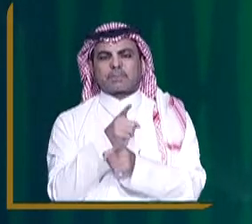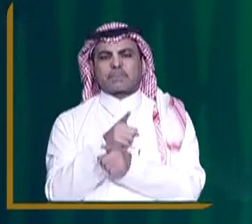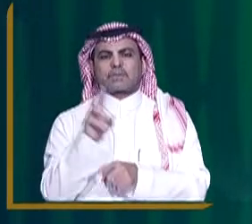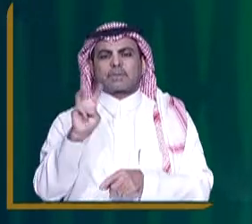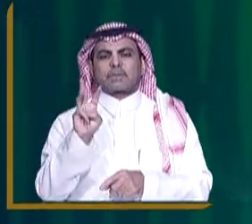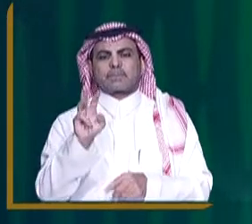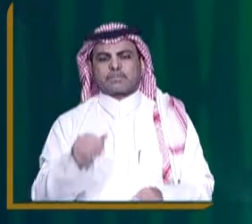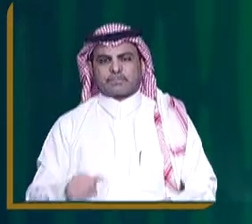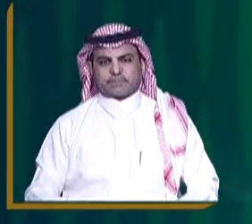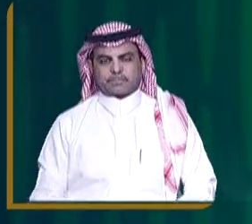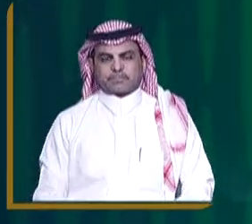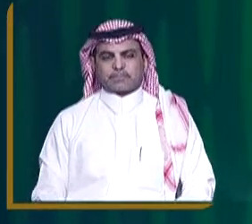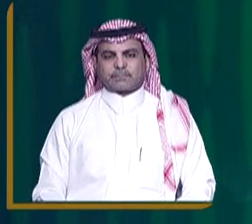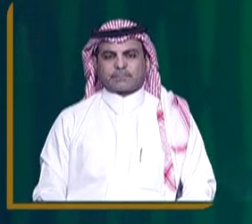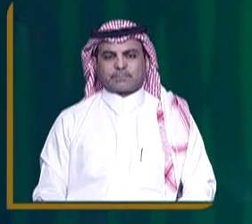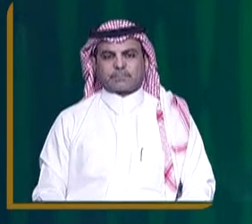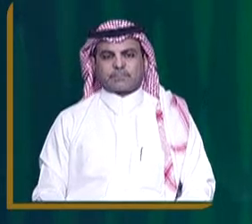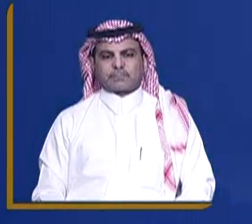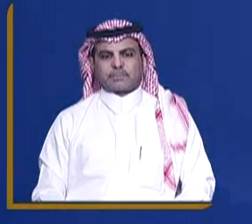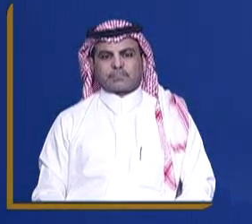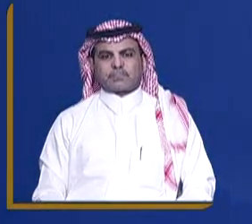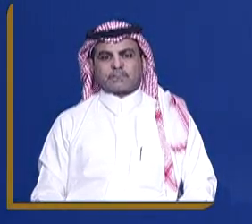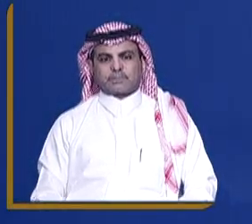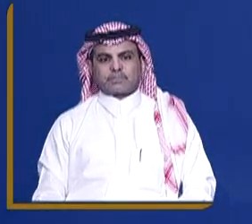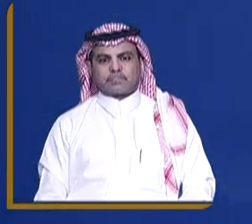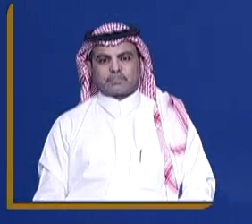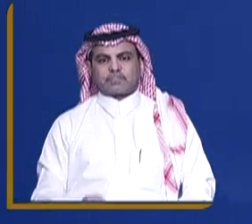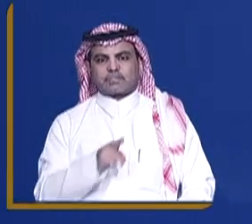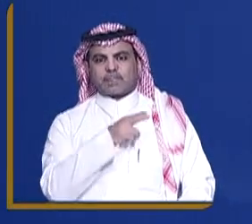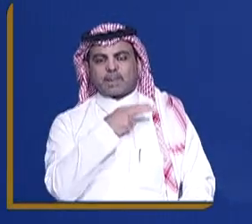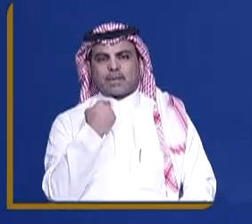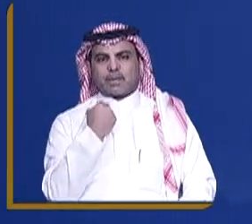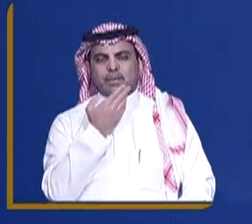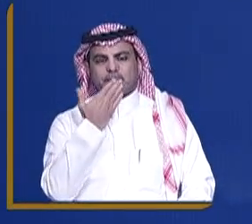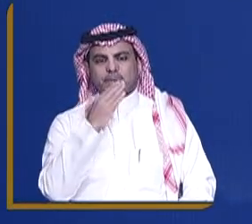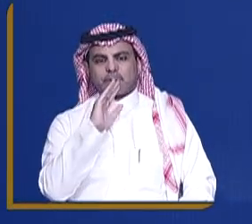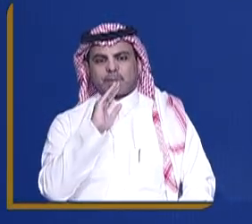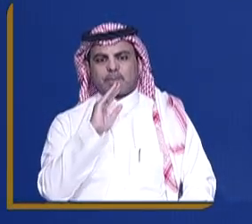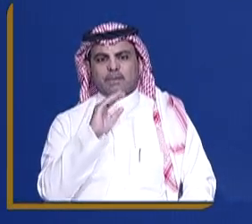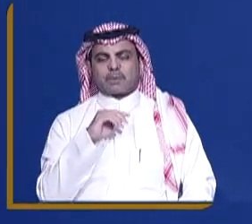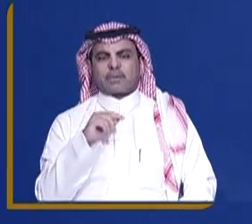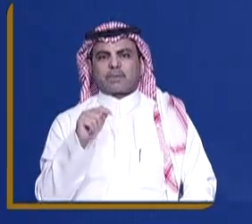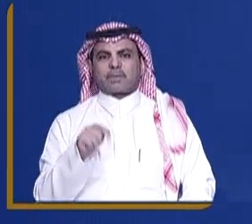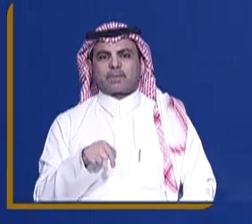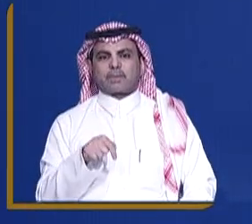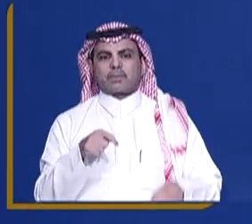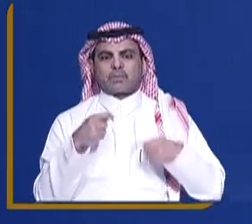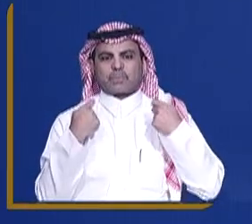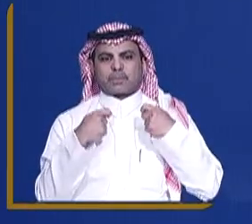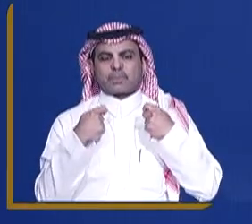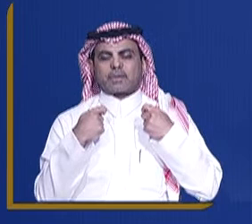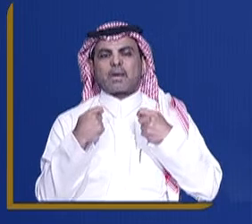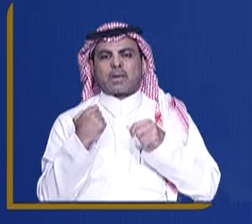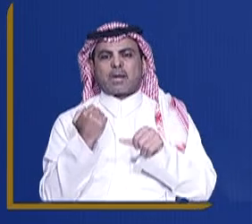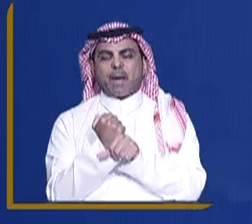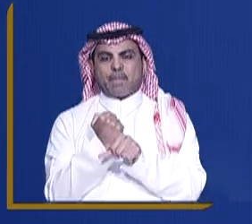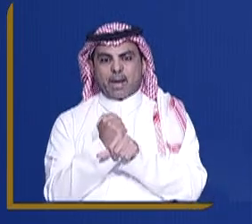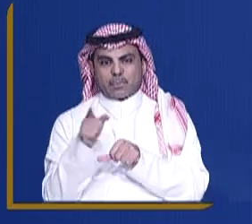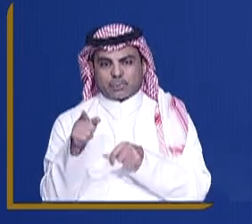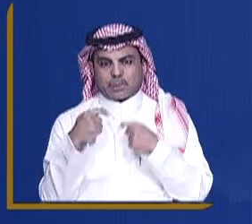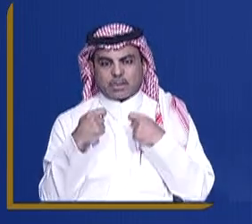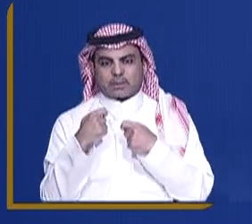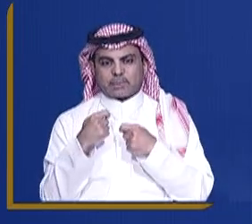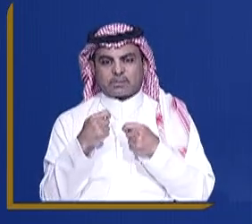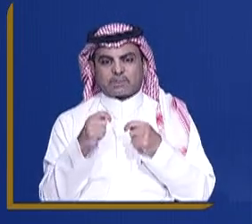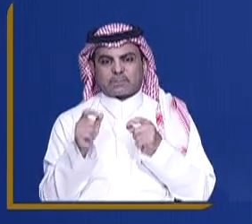الخاص؟ وشكرا. طيب أنا أعتقد أن الحكومة ولله الحمد ممثلة في وزارة الموارد البشرية